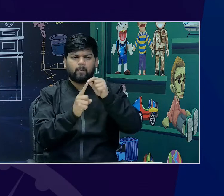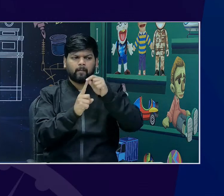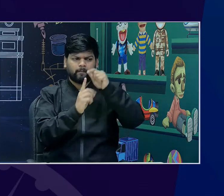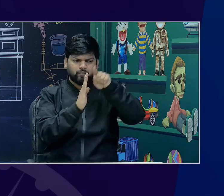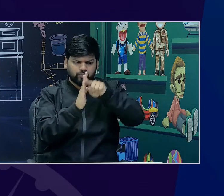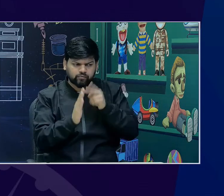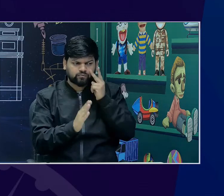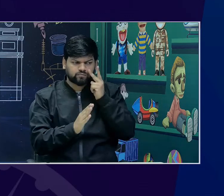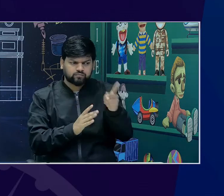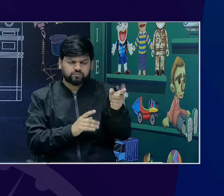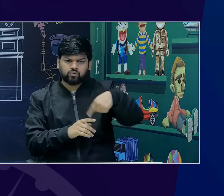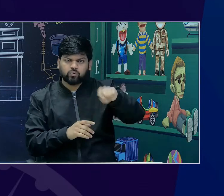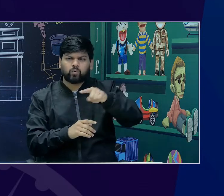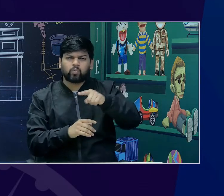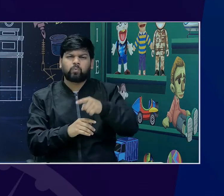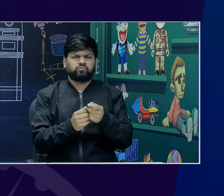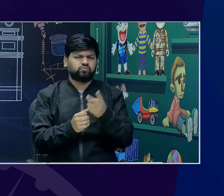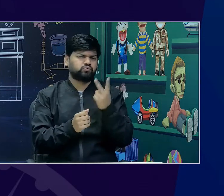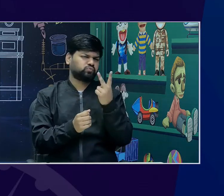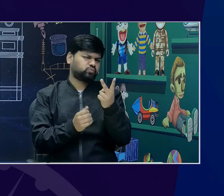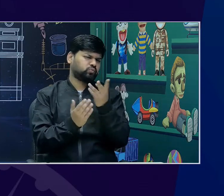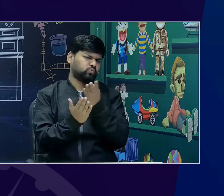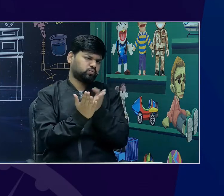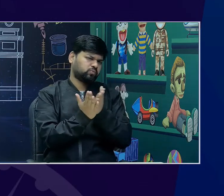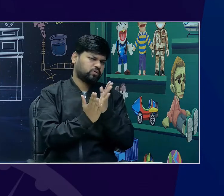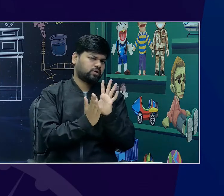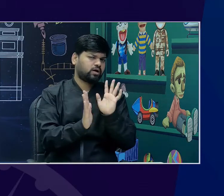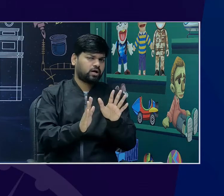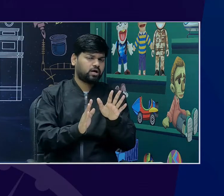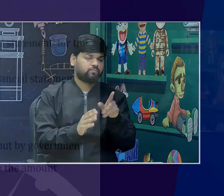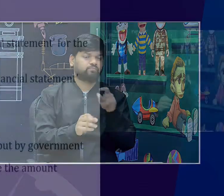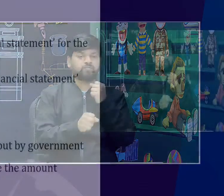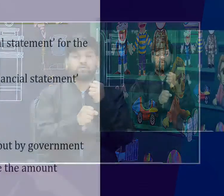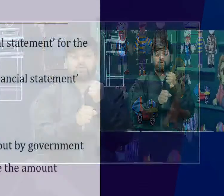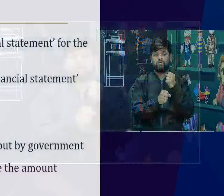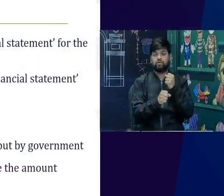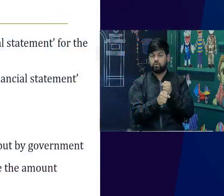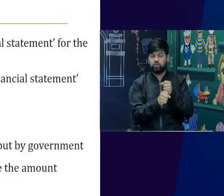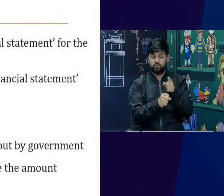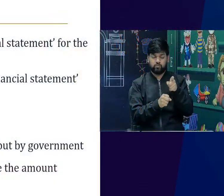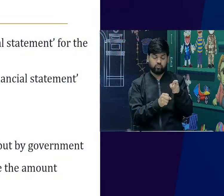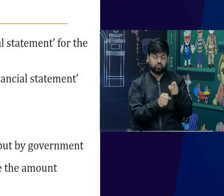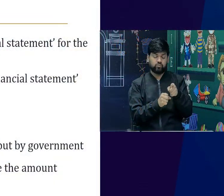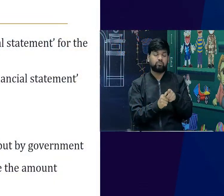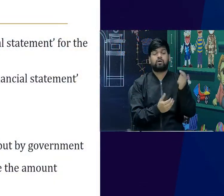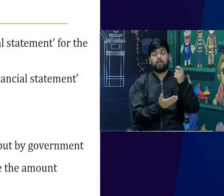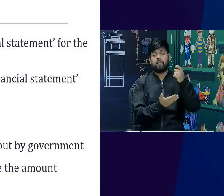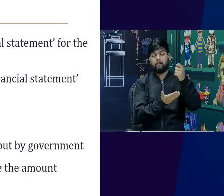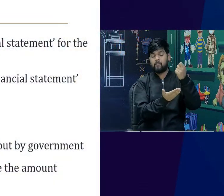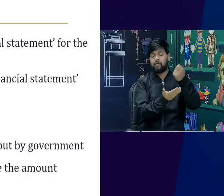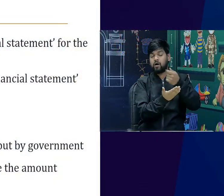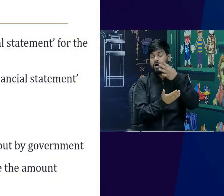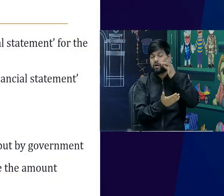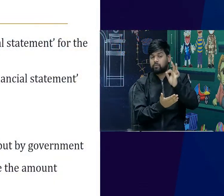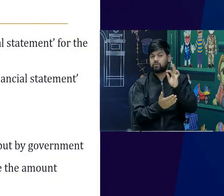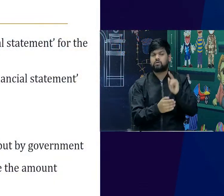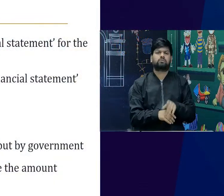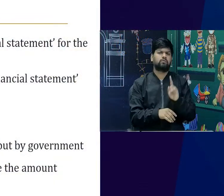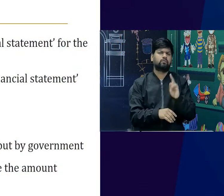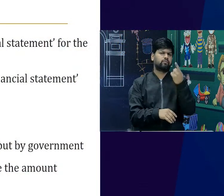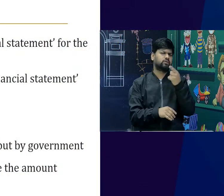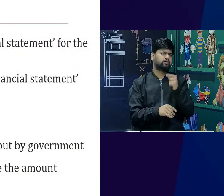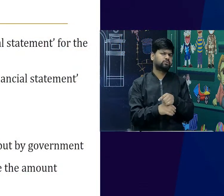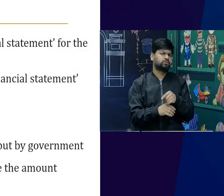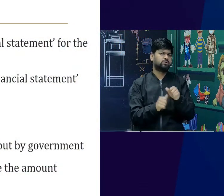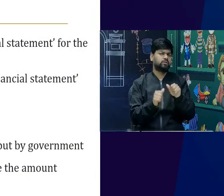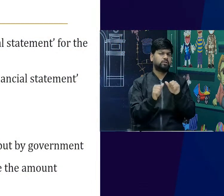द गवर्नमेंट हैज लेड डाउन अकॉर्डिंग टू विच द बजट इज इम्पॉर्टेंट. द फर्स्ट इज आर्टिकल 112 जो